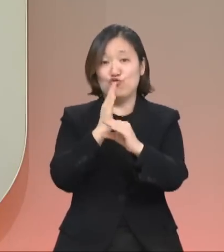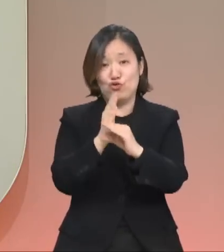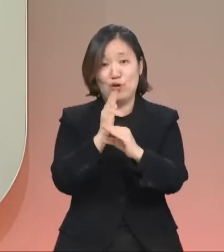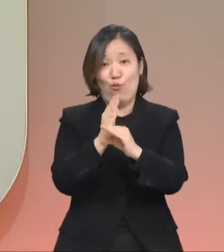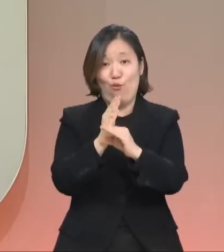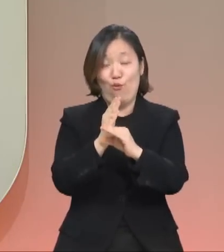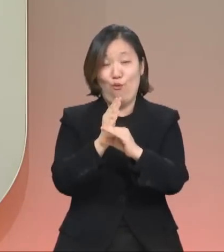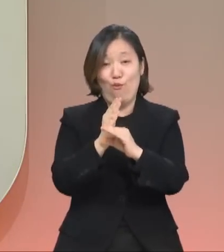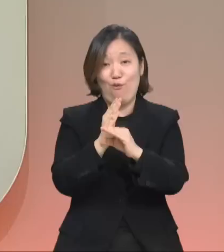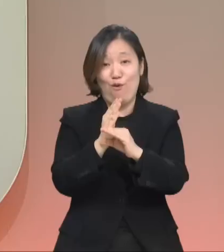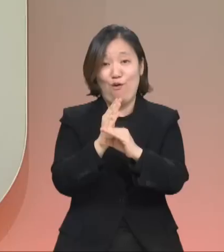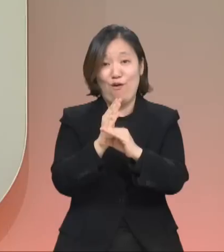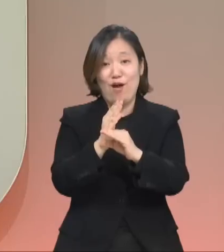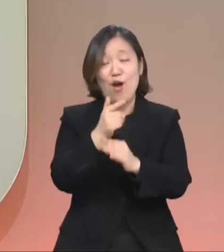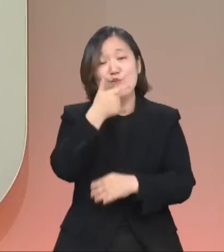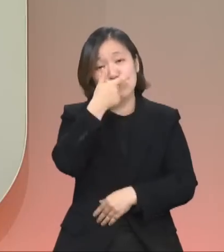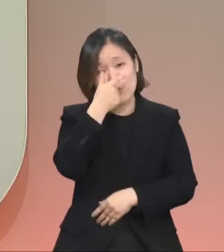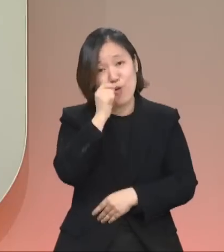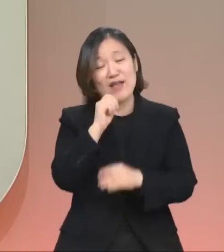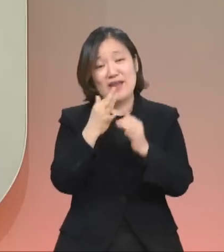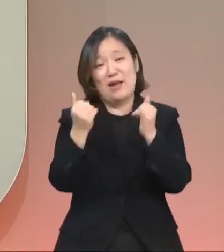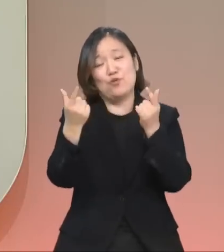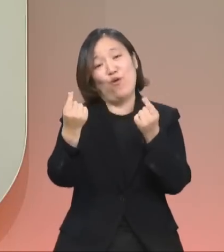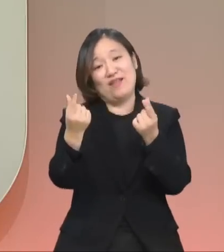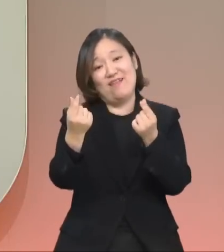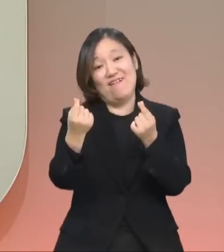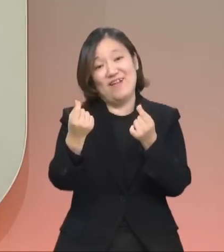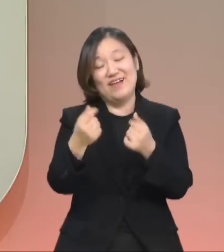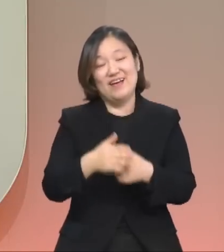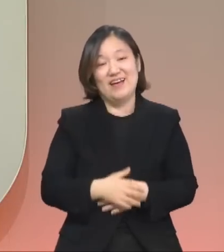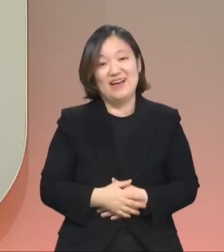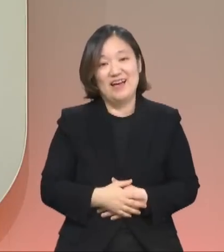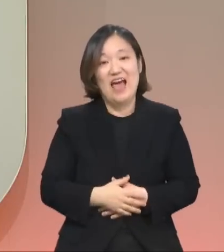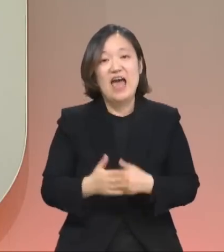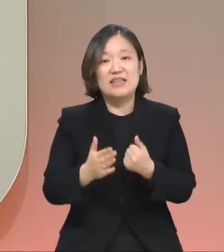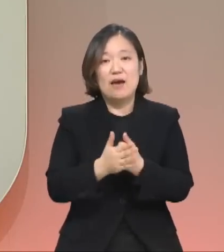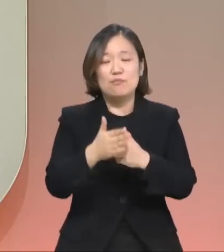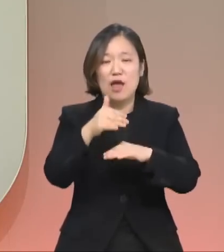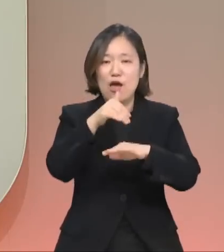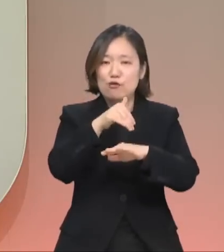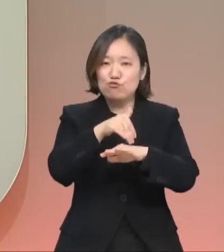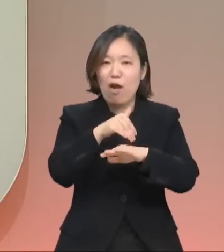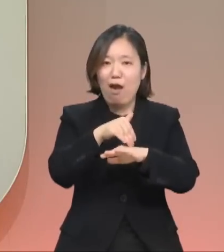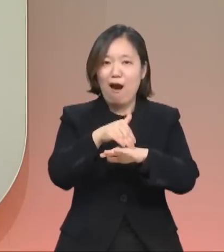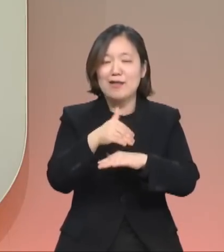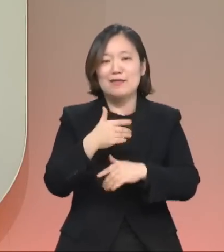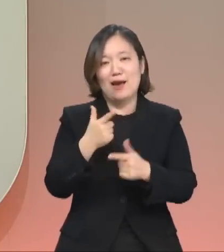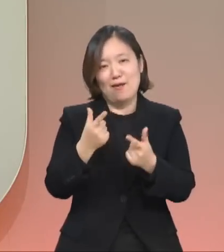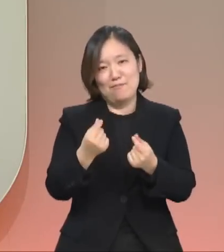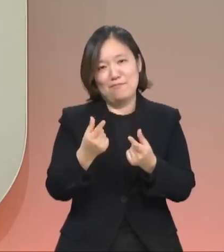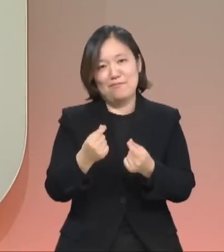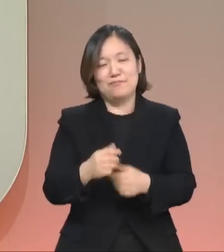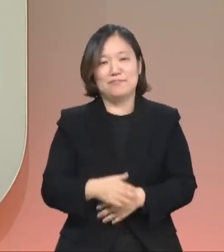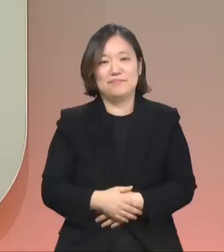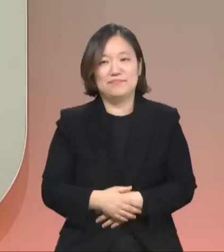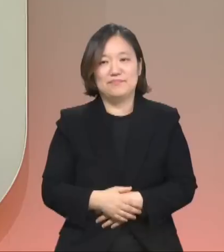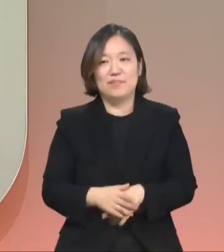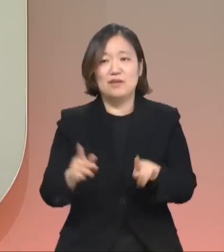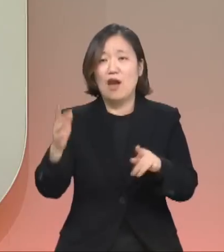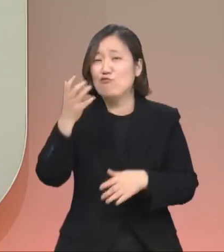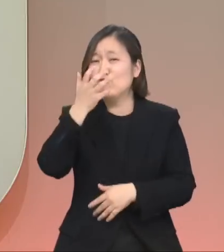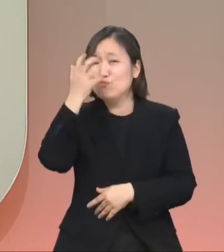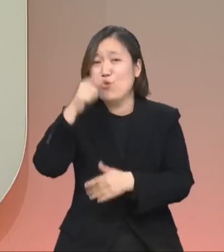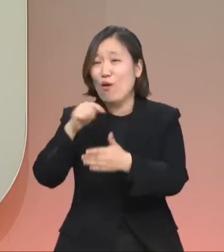이러니까 겸손해 보이잖아요 정말 수행이 부족한 사람입니다 그래서 꿈에서 제가 나타났다거나 꿈에서 누가